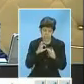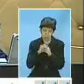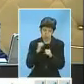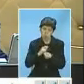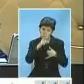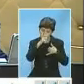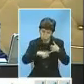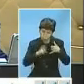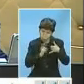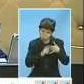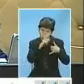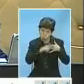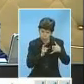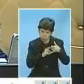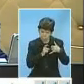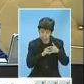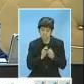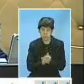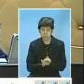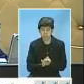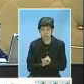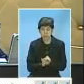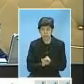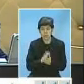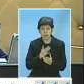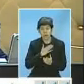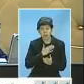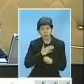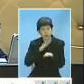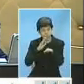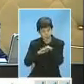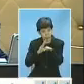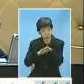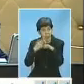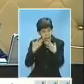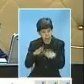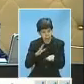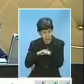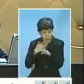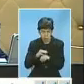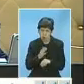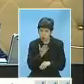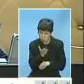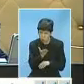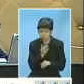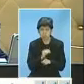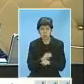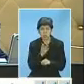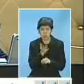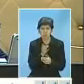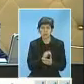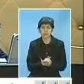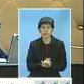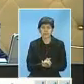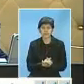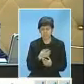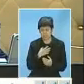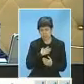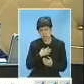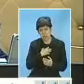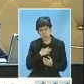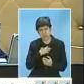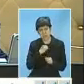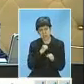องตัวบุคคลนะครับประเด็นที่หนึ่งดังนั้นผมได้เตือนท่านผู้อภิปรายแล้วบอกว่าขอความกรุณานะครับเพื่อที่